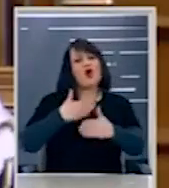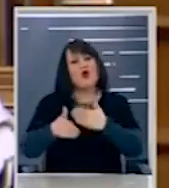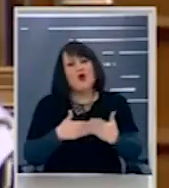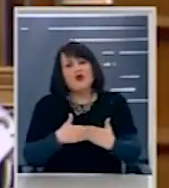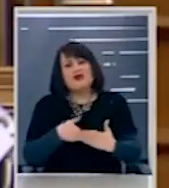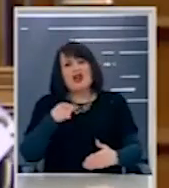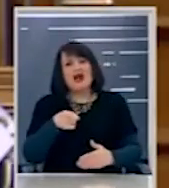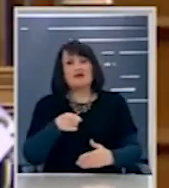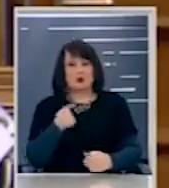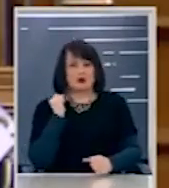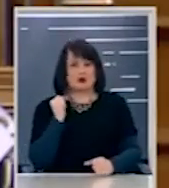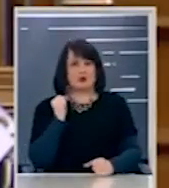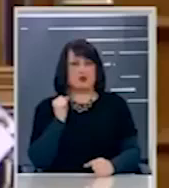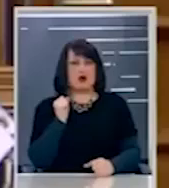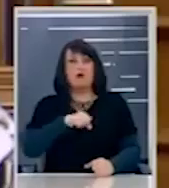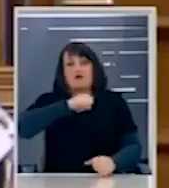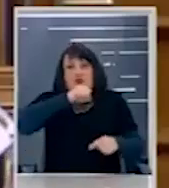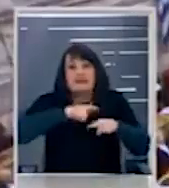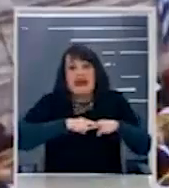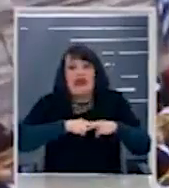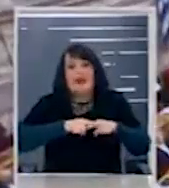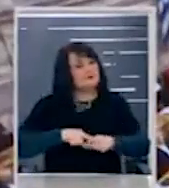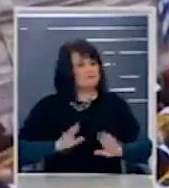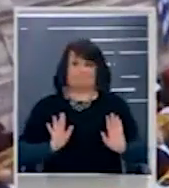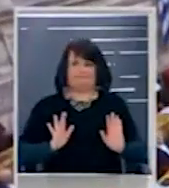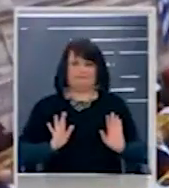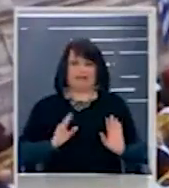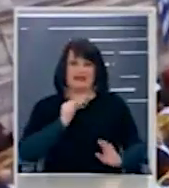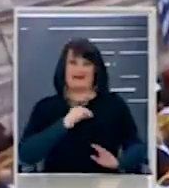είναι ισχυρότερο από το πατριωτικό καθήκον.